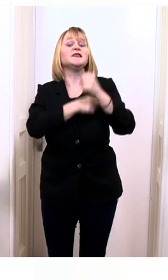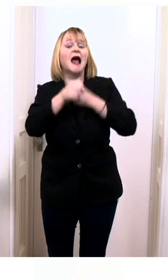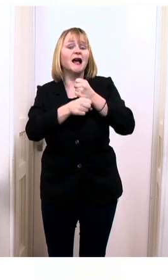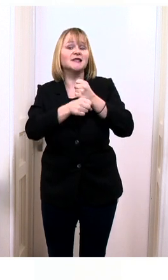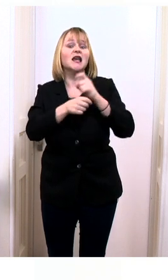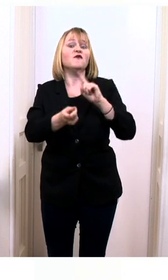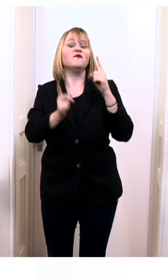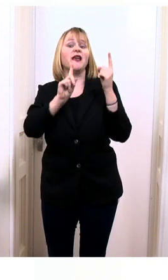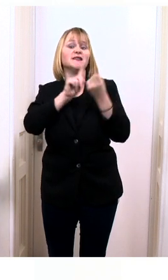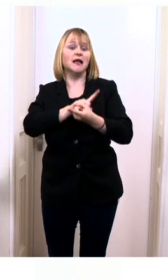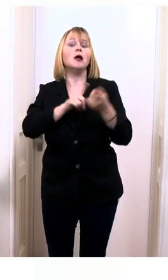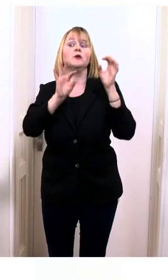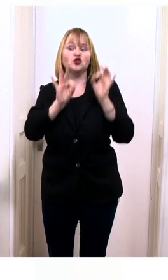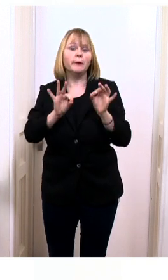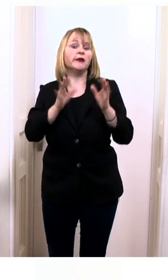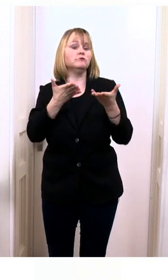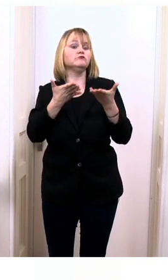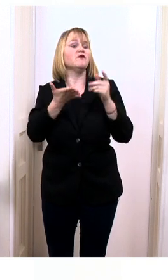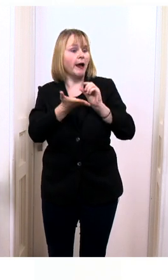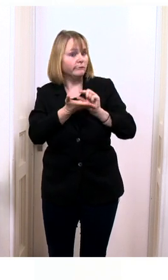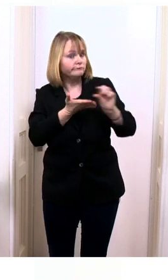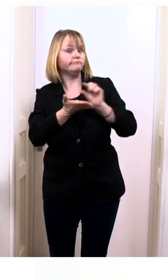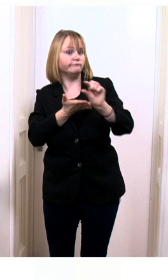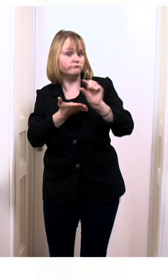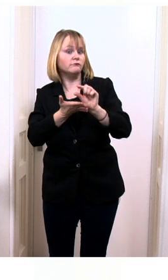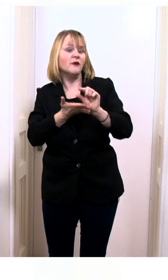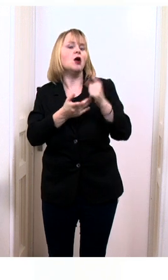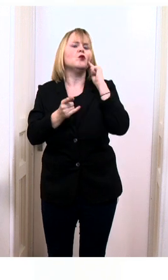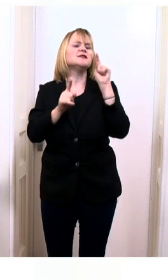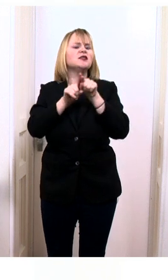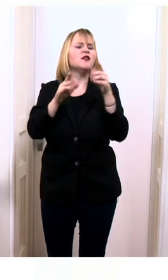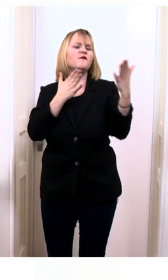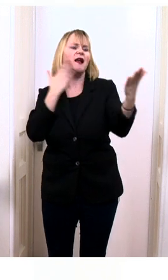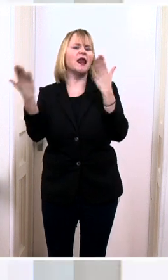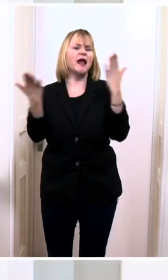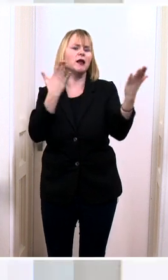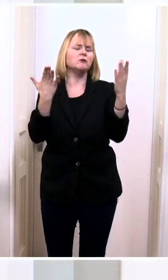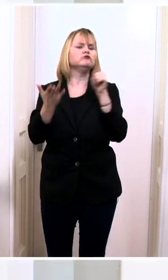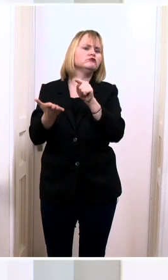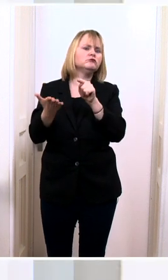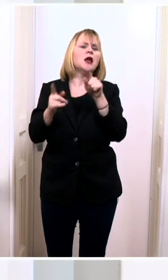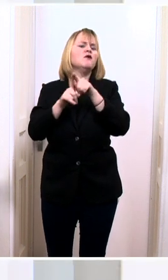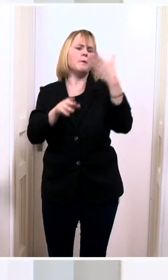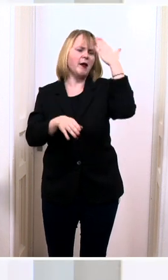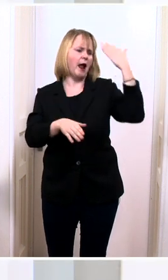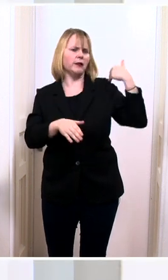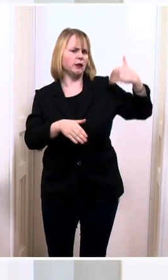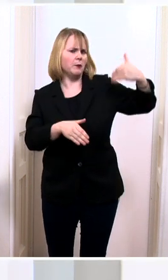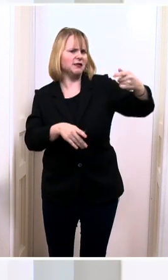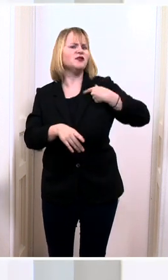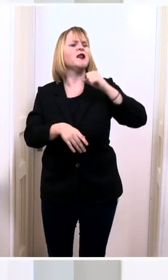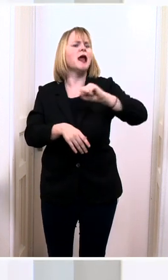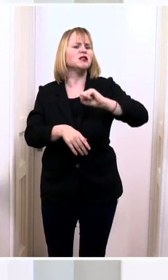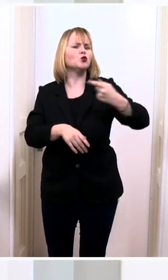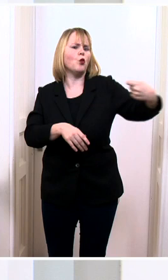entsprechenden Abgrenzungen gemacht wurden. Ansonsten sind diese Leistungen vergleichbar mit den bekannten Leistungen, die es eben auch